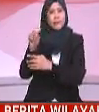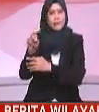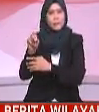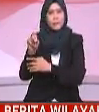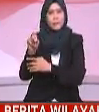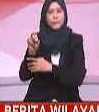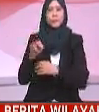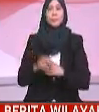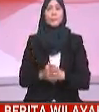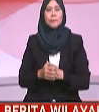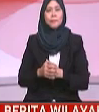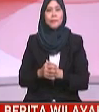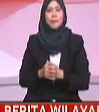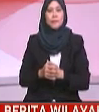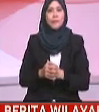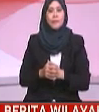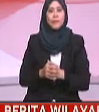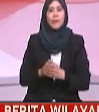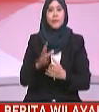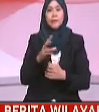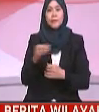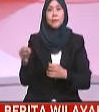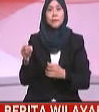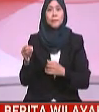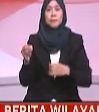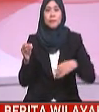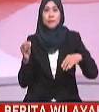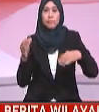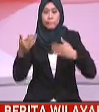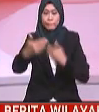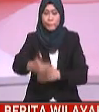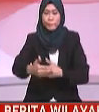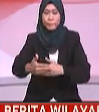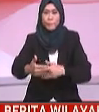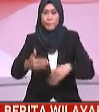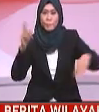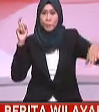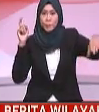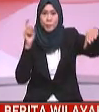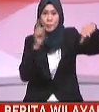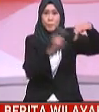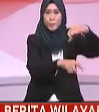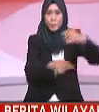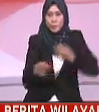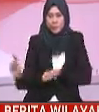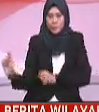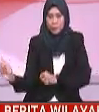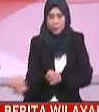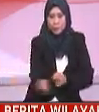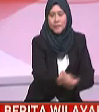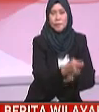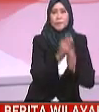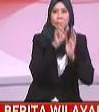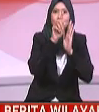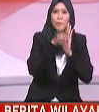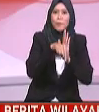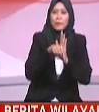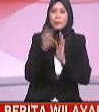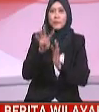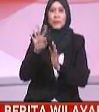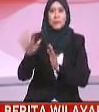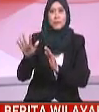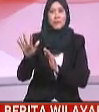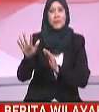Dizana Muhammad Zaidi. Manakala jaringan pukulan sudut penalti Wan Nur Faizah Mat Sauti pada minit